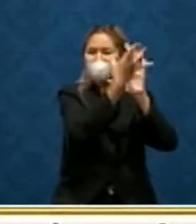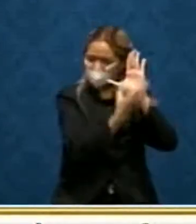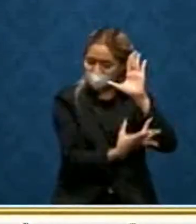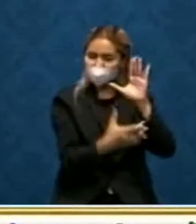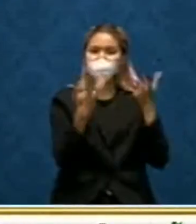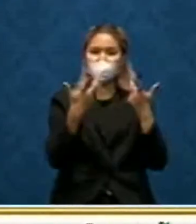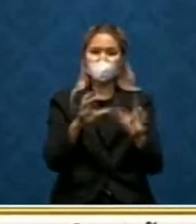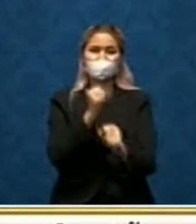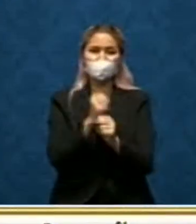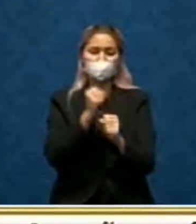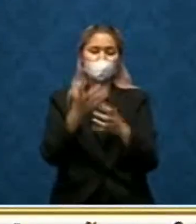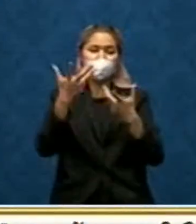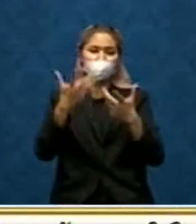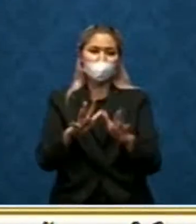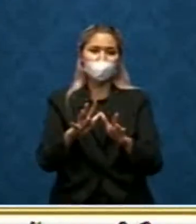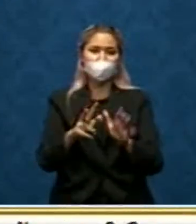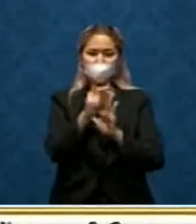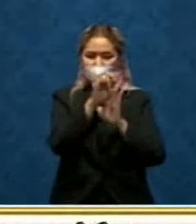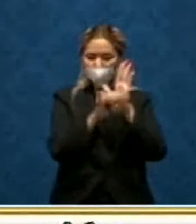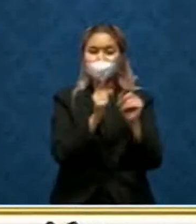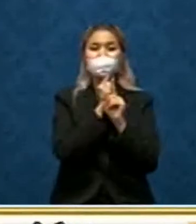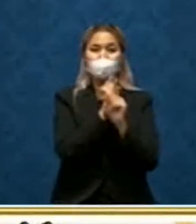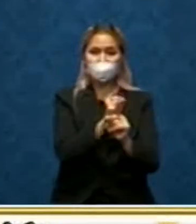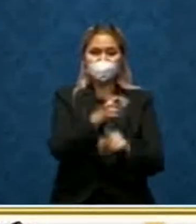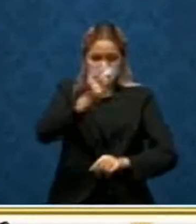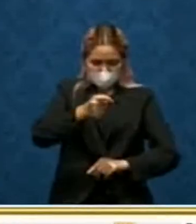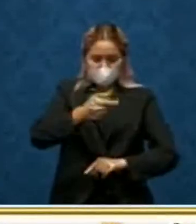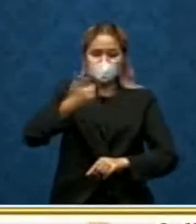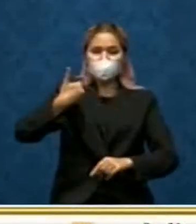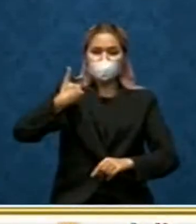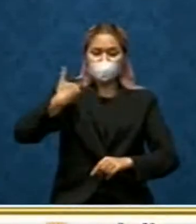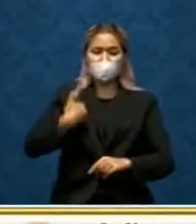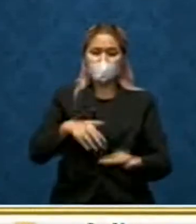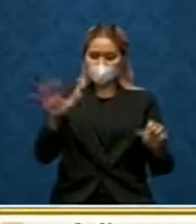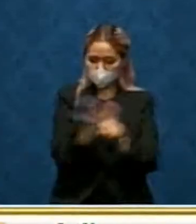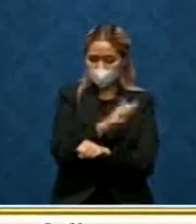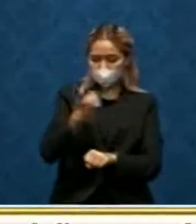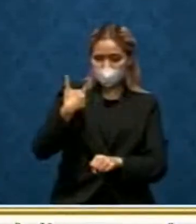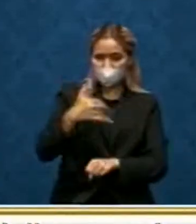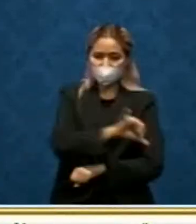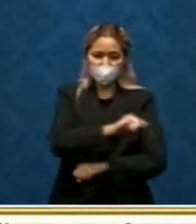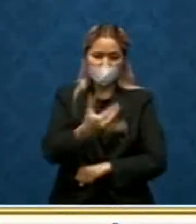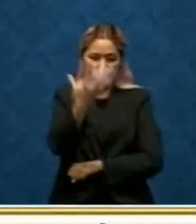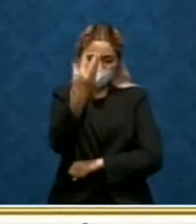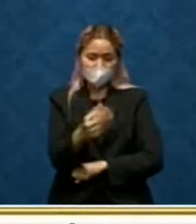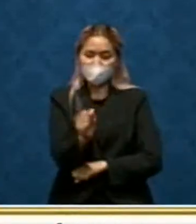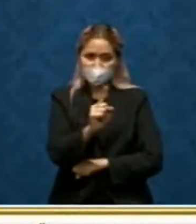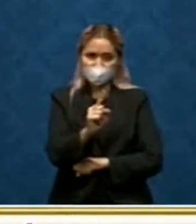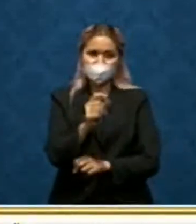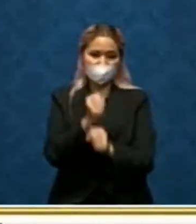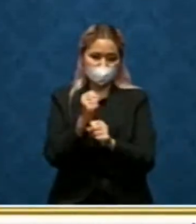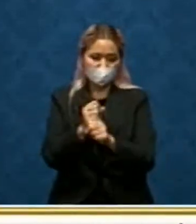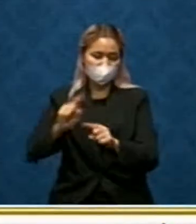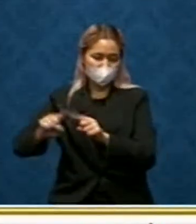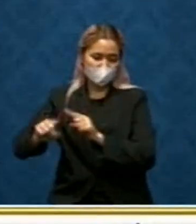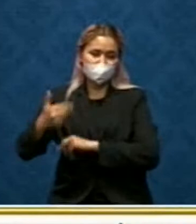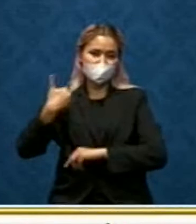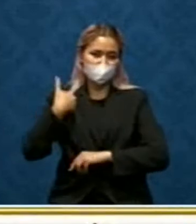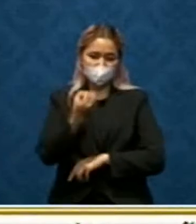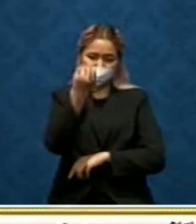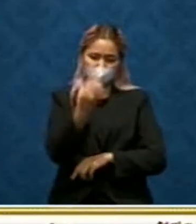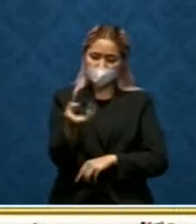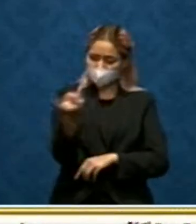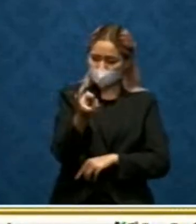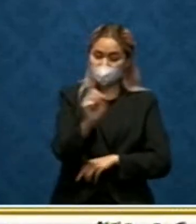วทนายบายที่นายใหไว้เนี่ย ท่านได้เยอะตามนายบายหเปลามันครบทวนหรอมัควรจะทำแ่ไหนอย่ไรเยอะจรหอไม่เยอะ